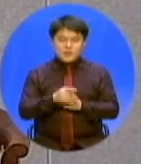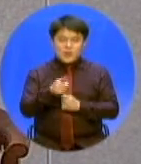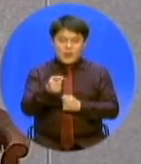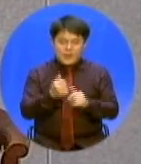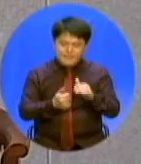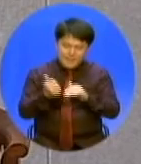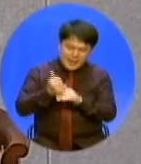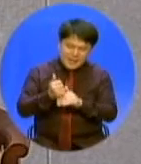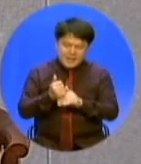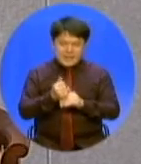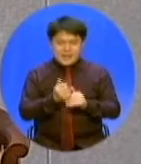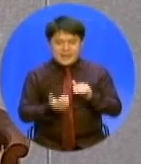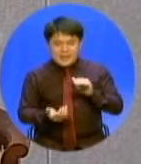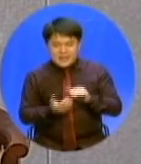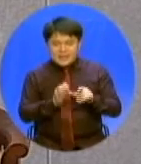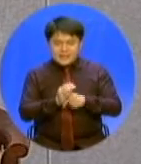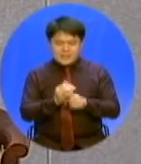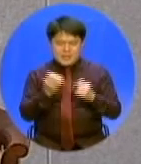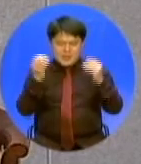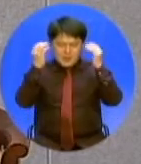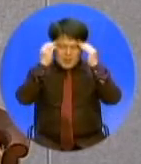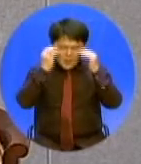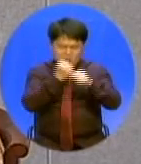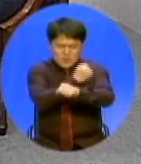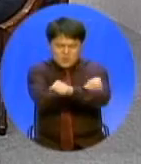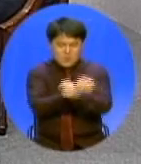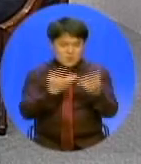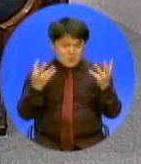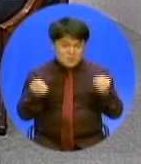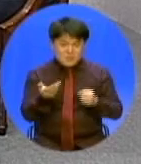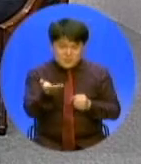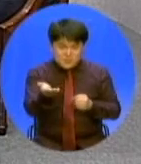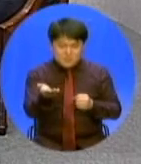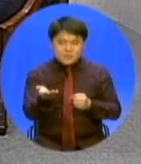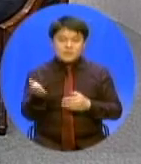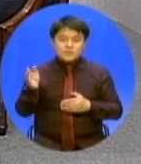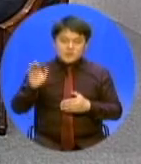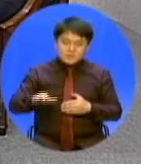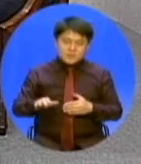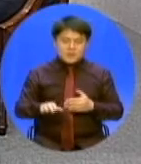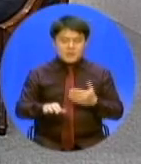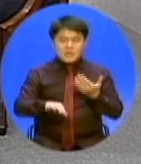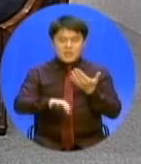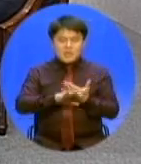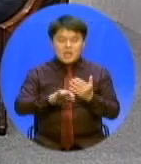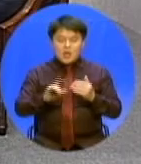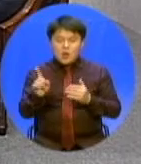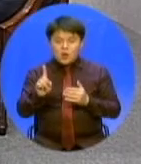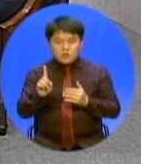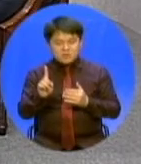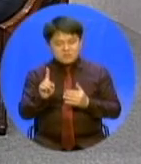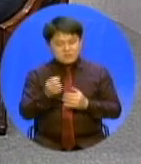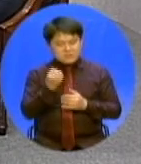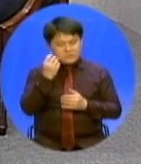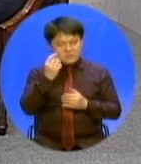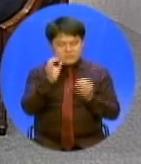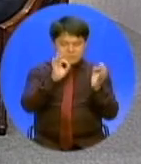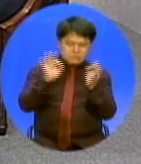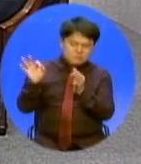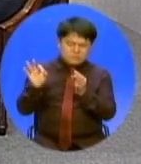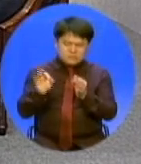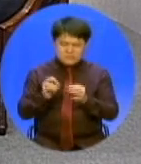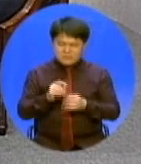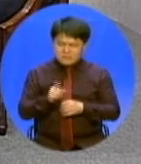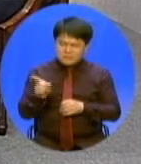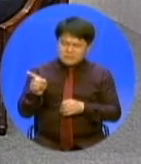때 많이 고군분투 하신 걸로 알고 있습니다. 근데 그럼에도 불구하고 사회에서는 다른 시각으로 보는 게